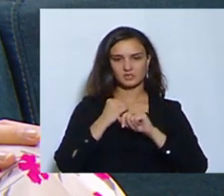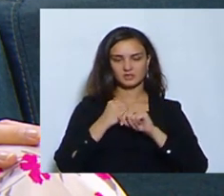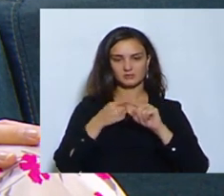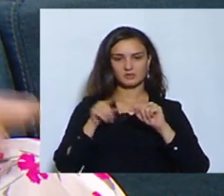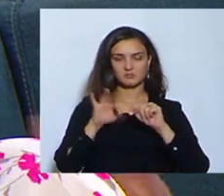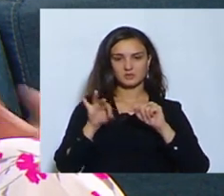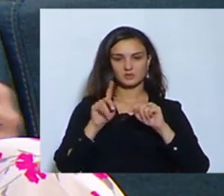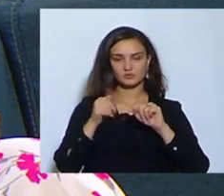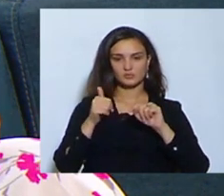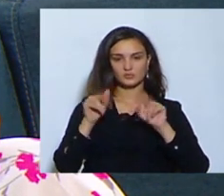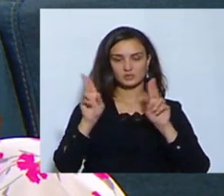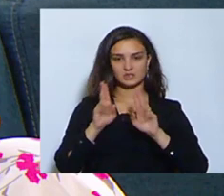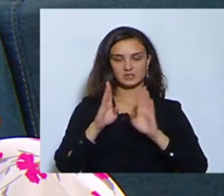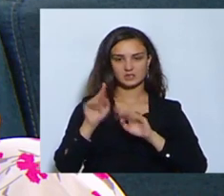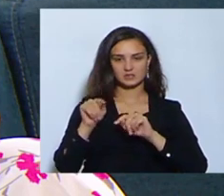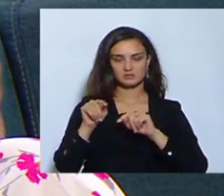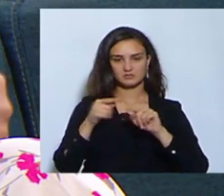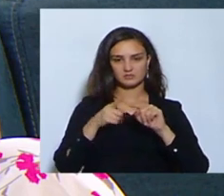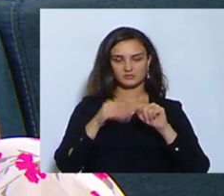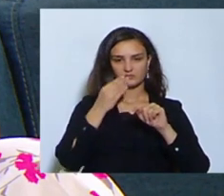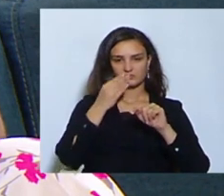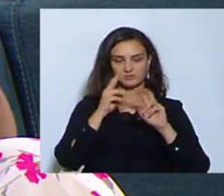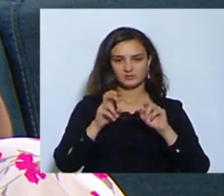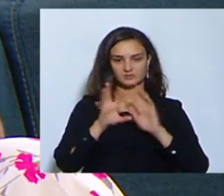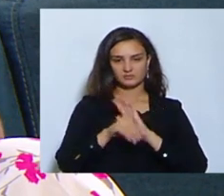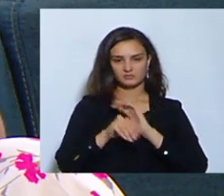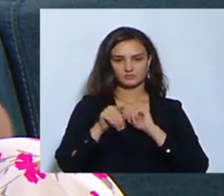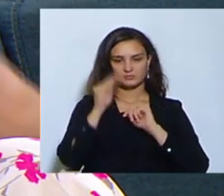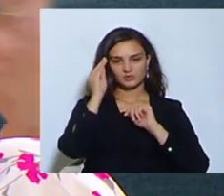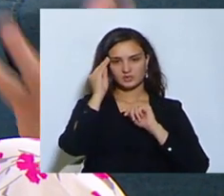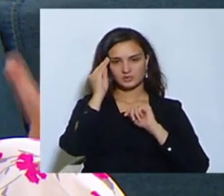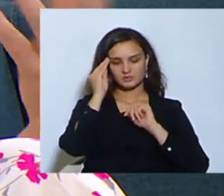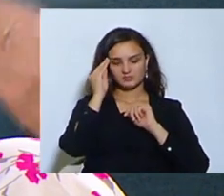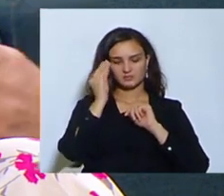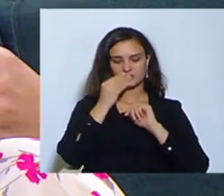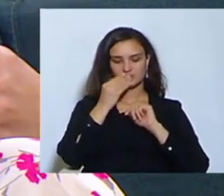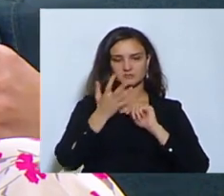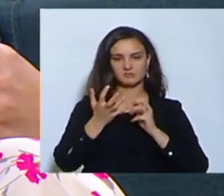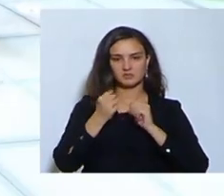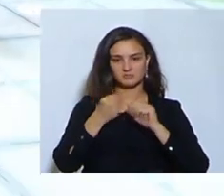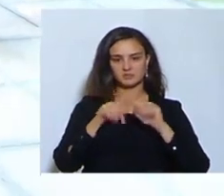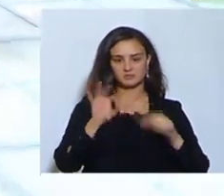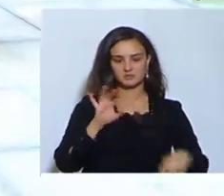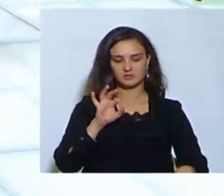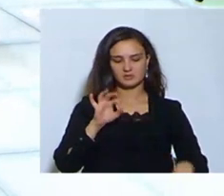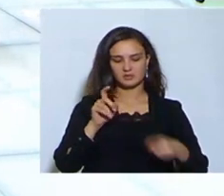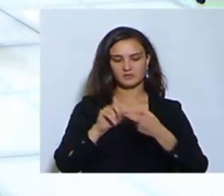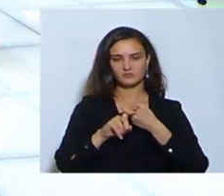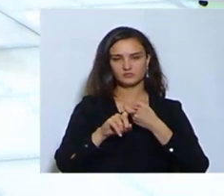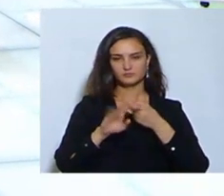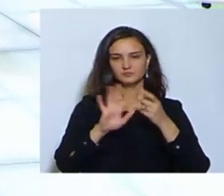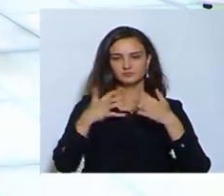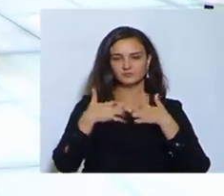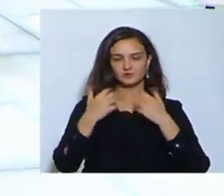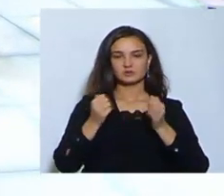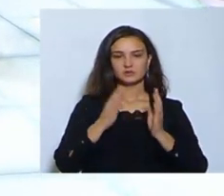რომ როგორც წესი, კვებით აშლილობებში მოიაზრება საკვების მიღებასთან დაკავშირებული